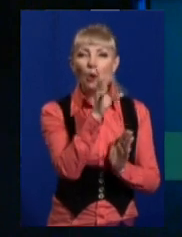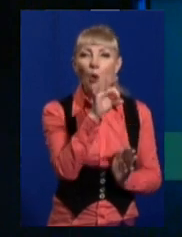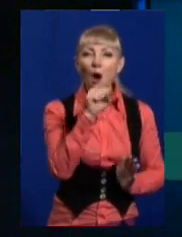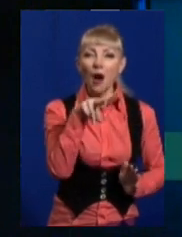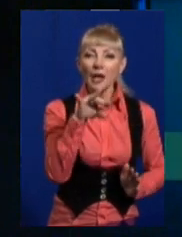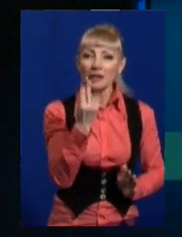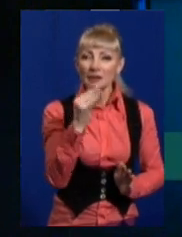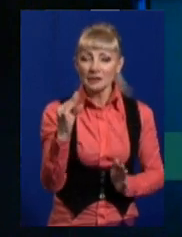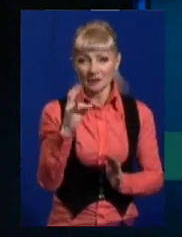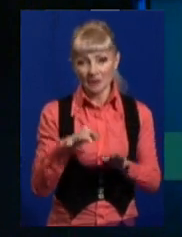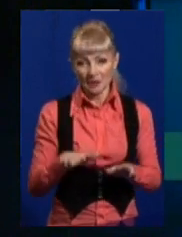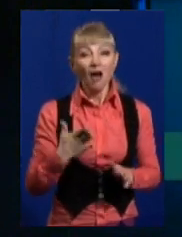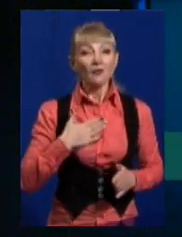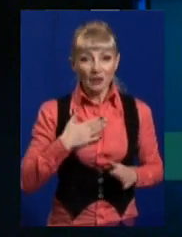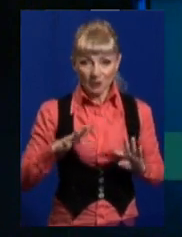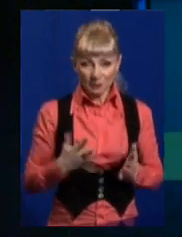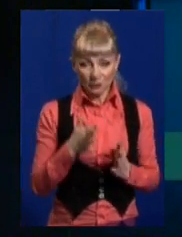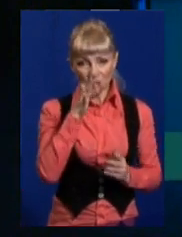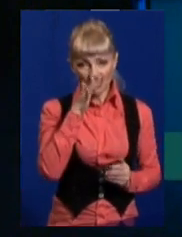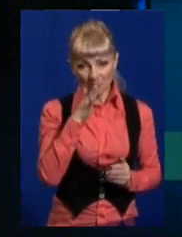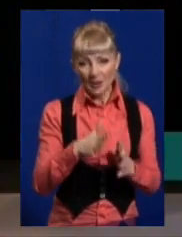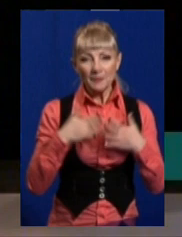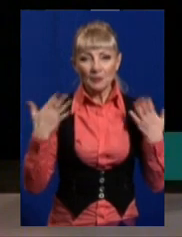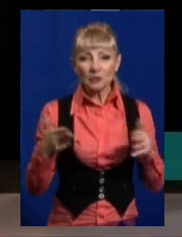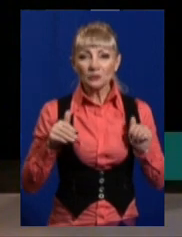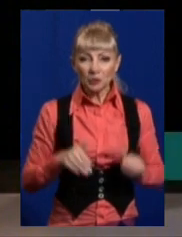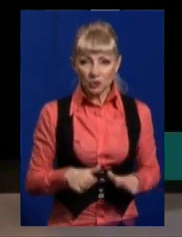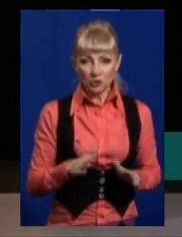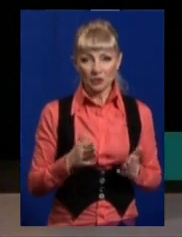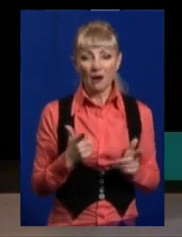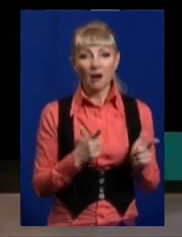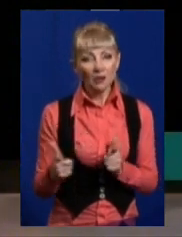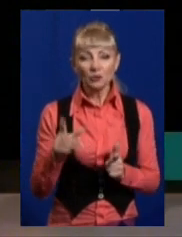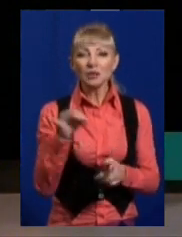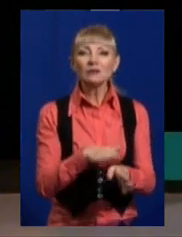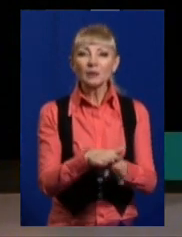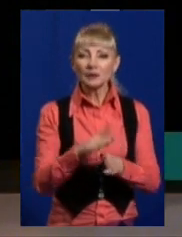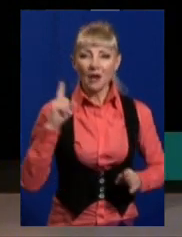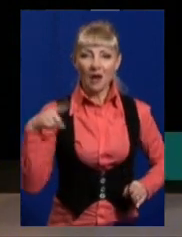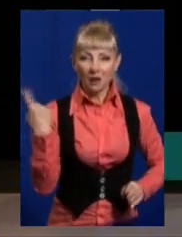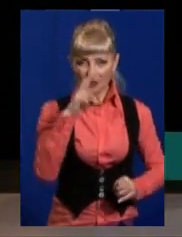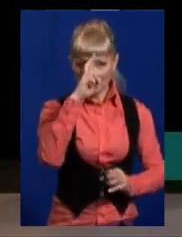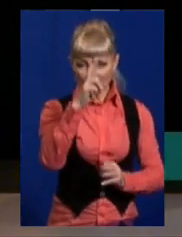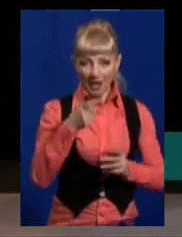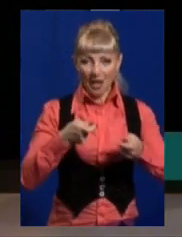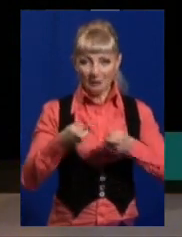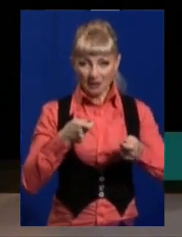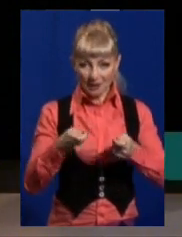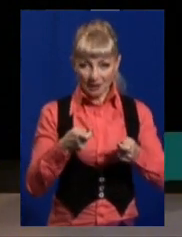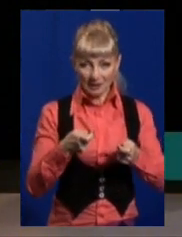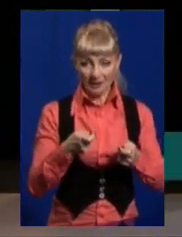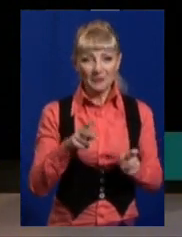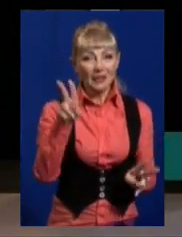В нашому випадку, коли, в принципі, більшість рішень готує і виконує обласна державна адміністрація,